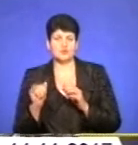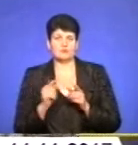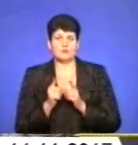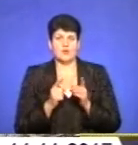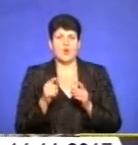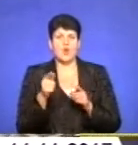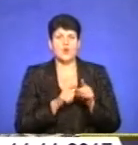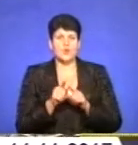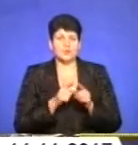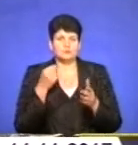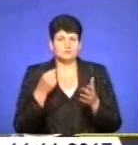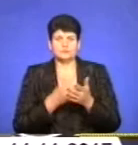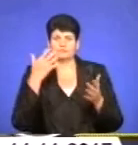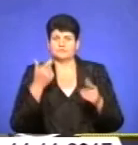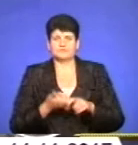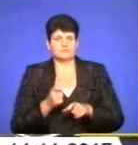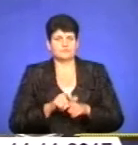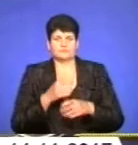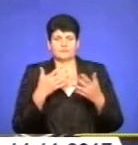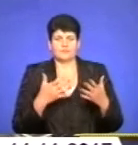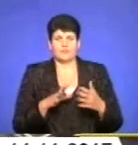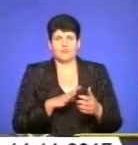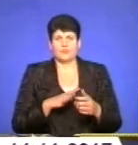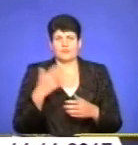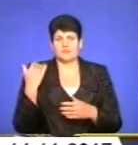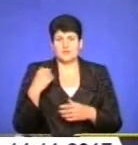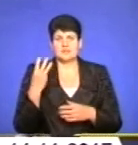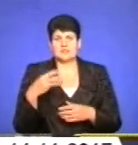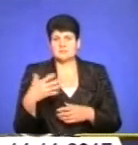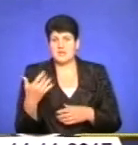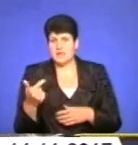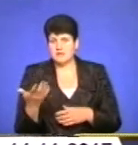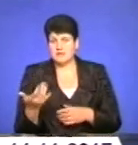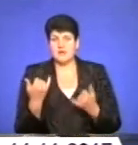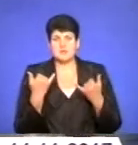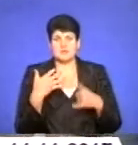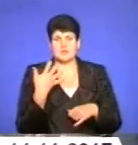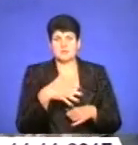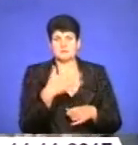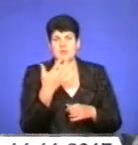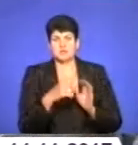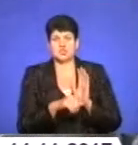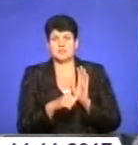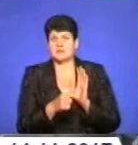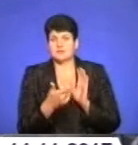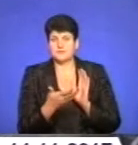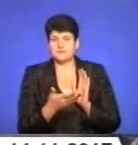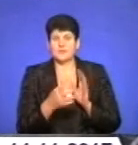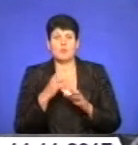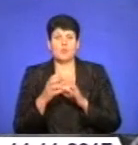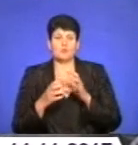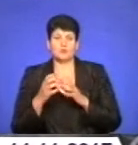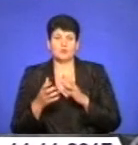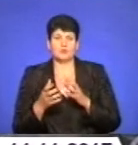подорожчав. Скільки? Ну, огірок був 35 гривень, а зараз 55-60. Помідори, ну так, ми